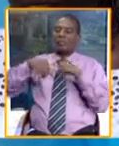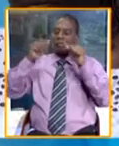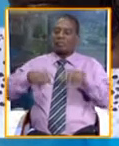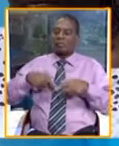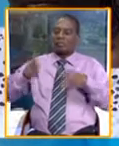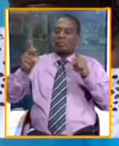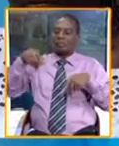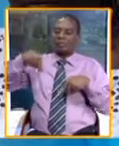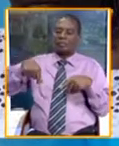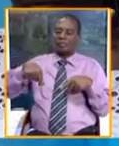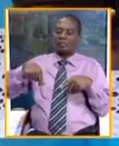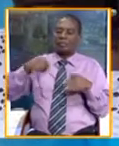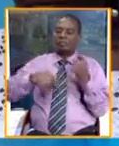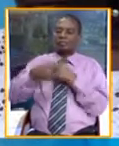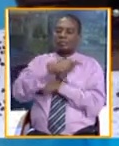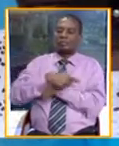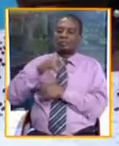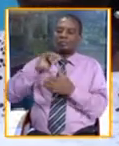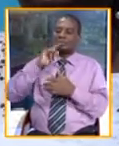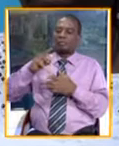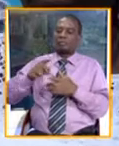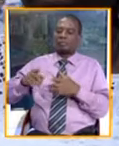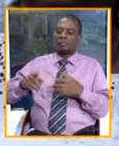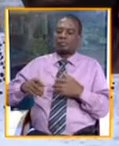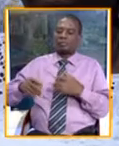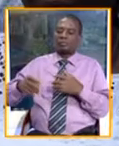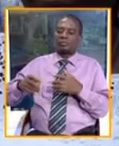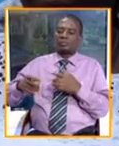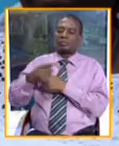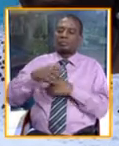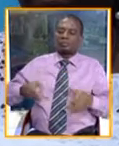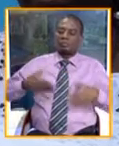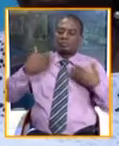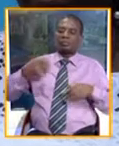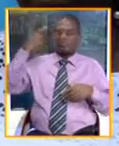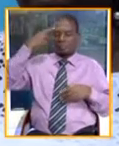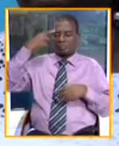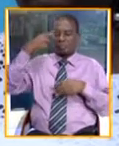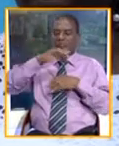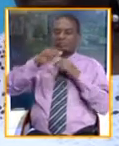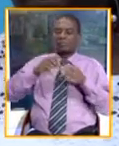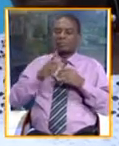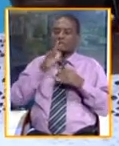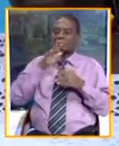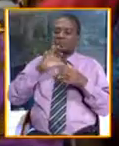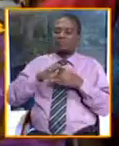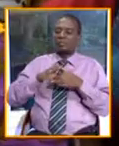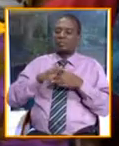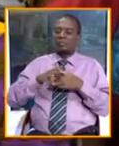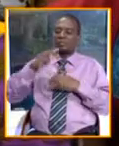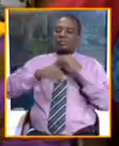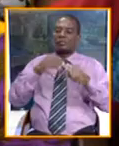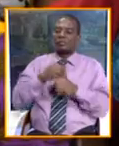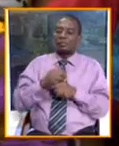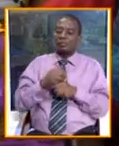a permis que ce jour soit un jour agréable pour toutes les mamans du monde, particulièrement les épouses de policiers de